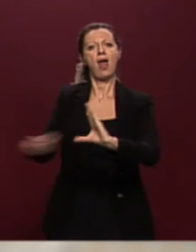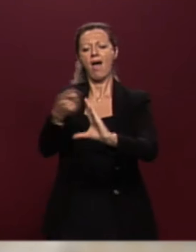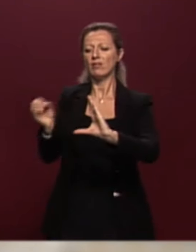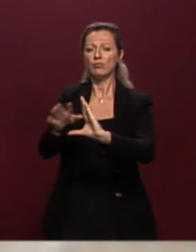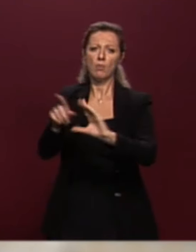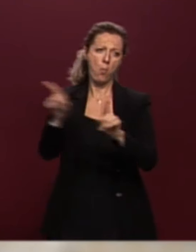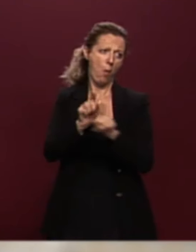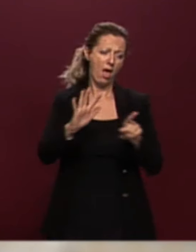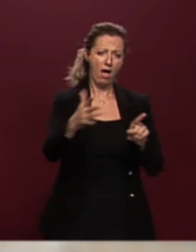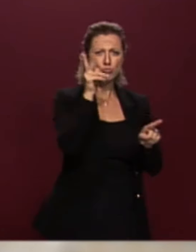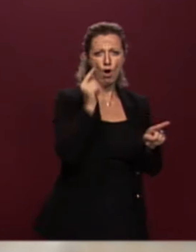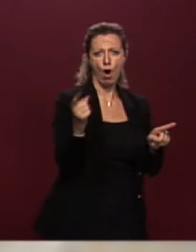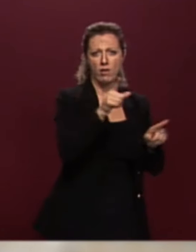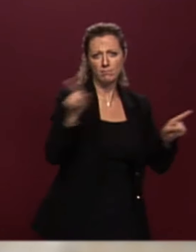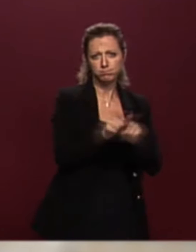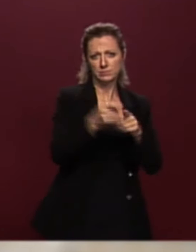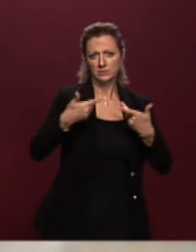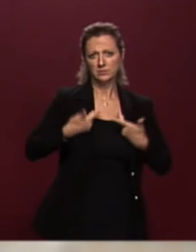donne.